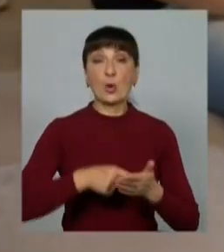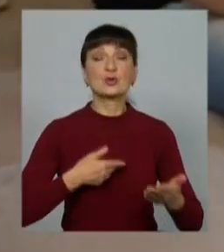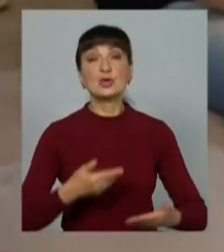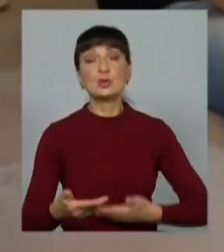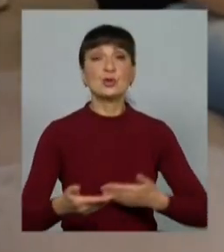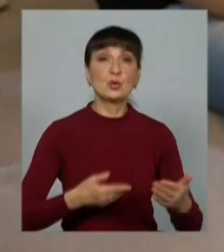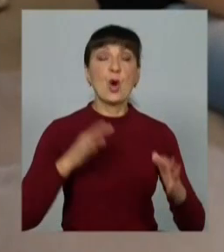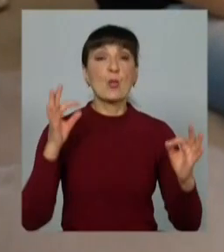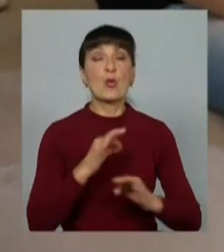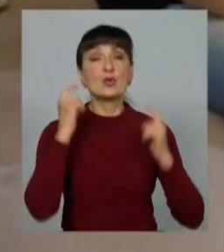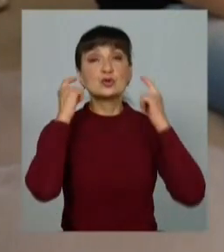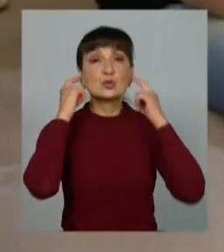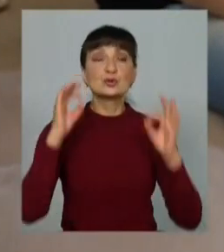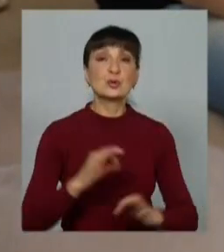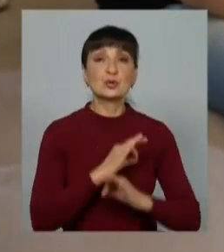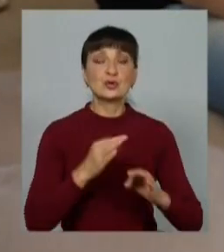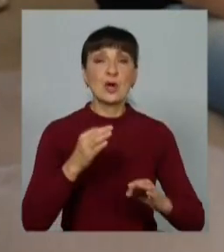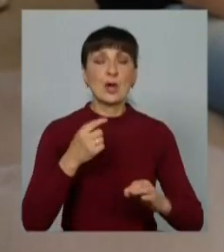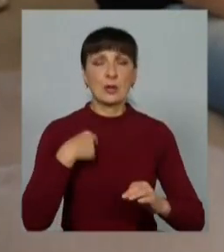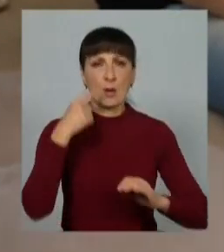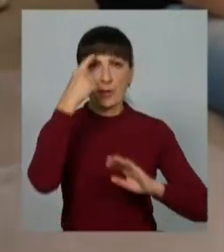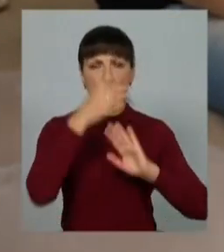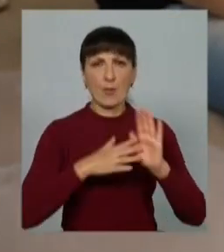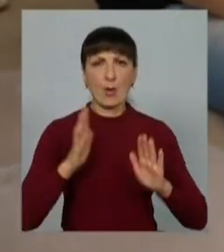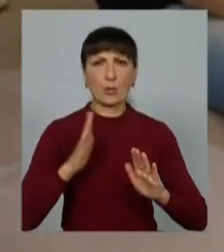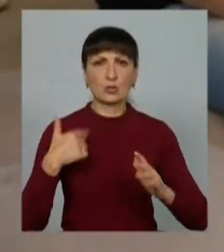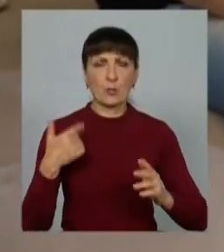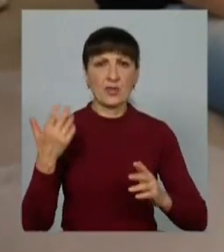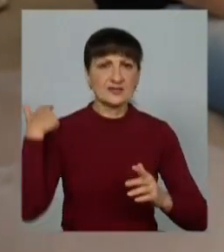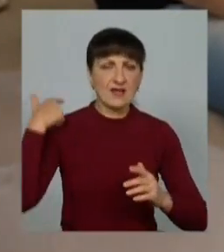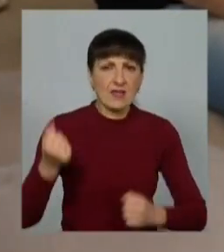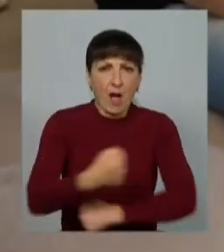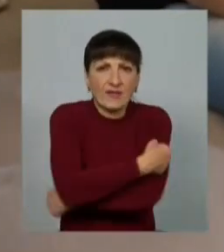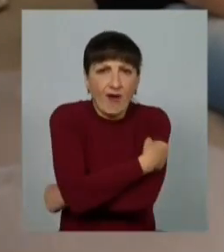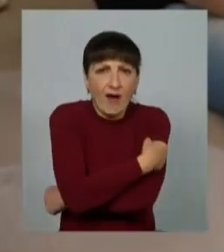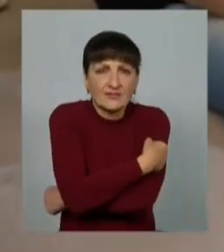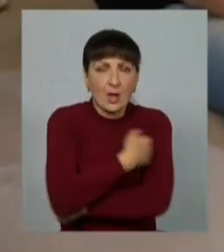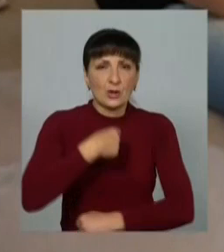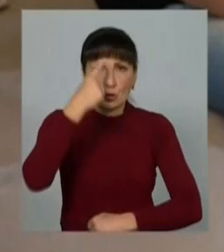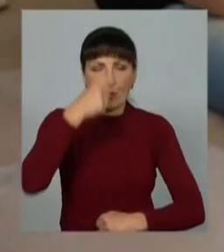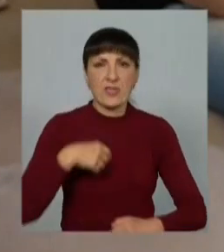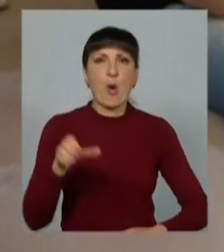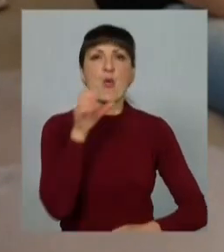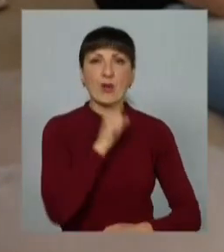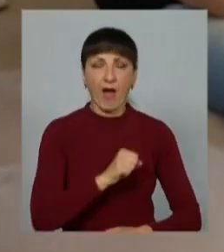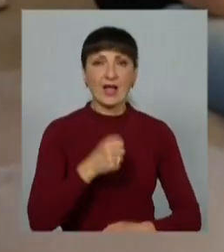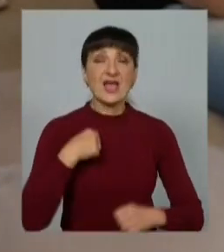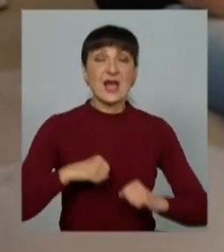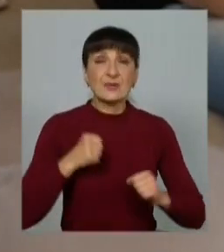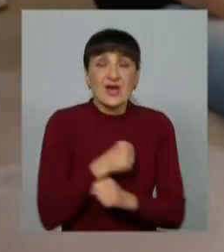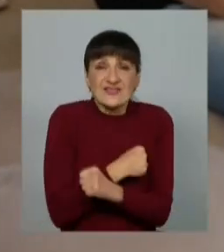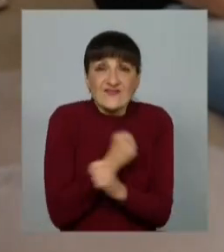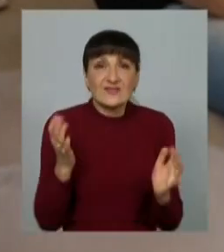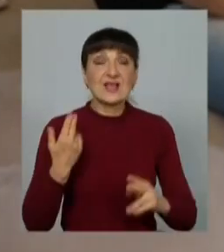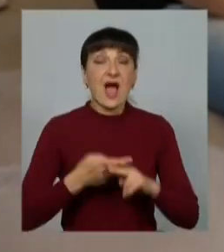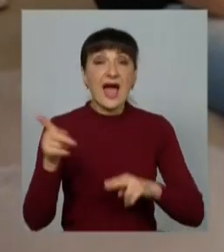иду, музыку слушаю, и я резко понимаю, что меня кто-то обхватывает и держит. Я подумал, меня похитили, я пытаюсь вырваться, а